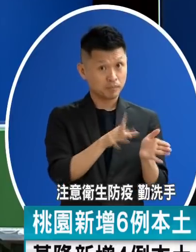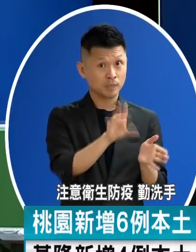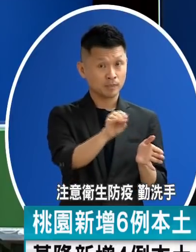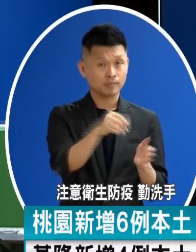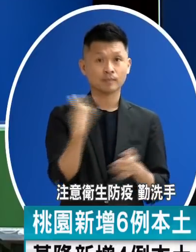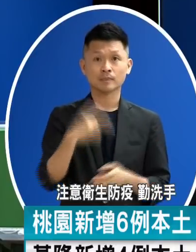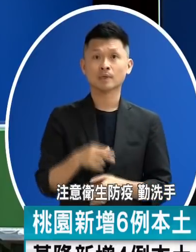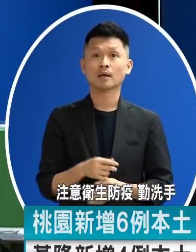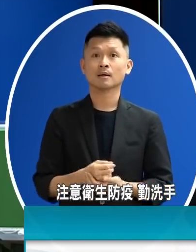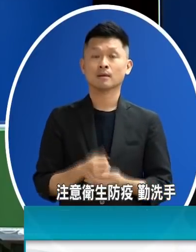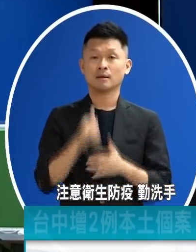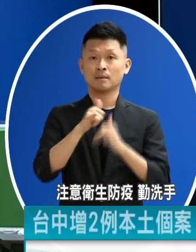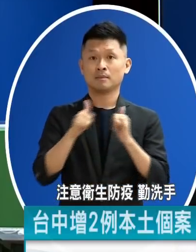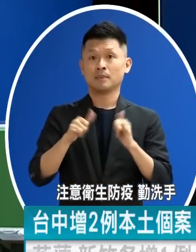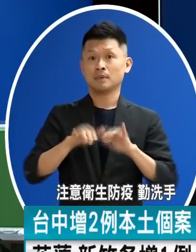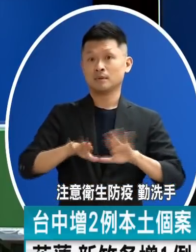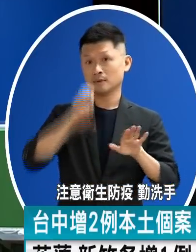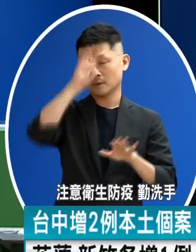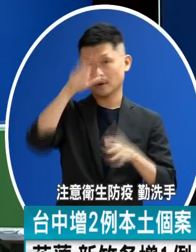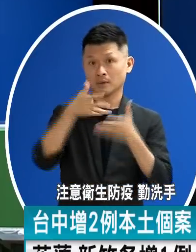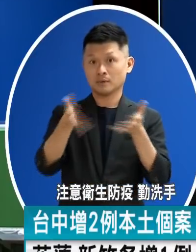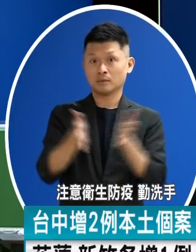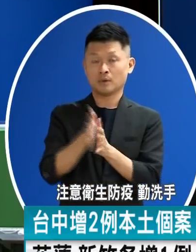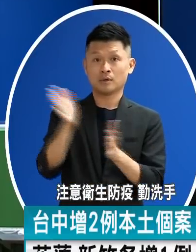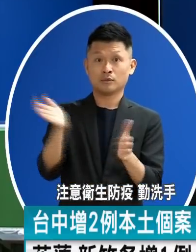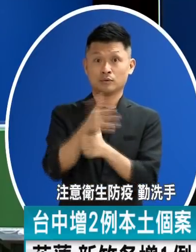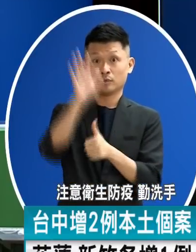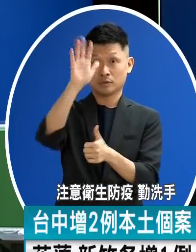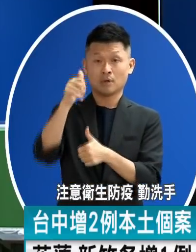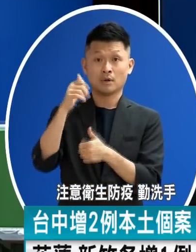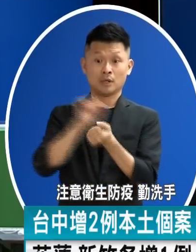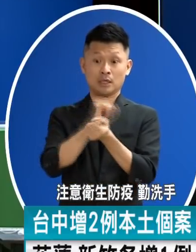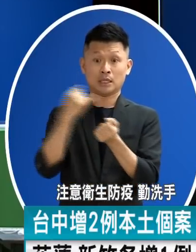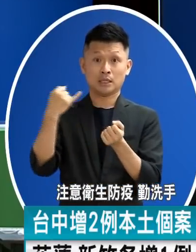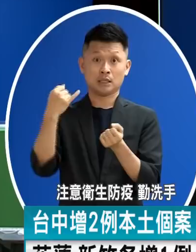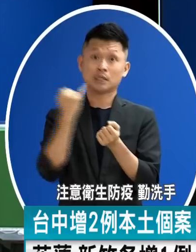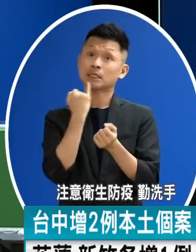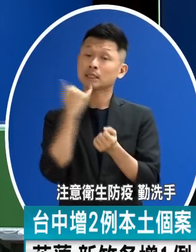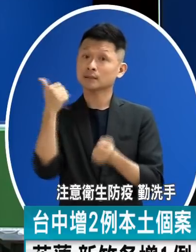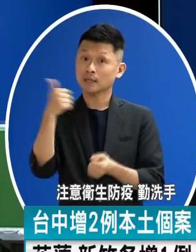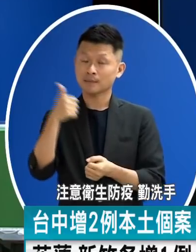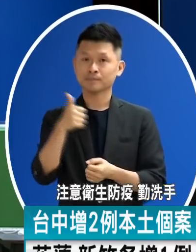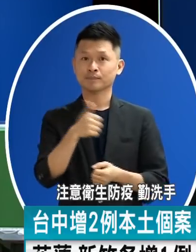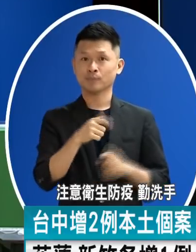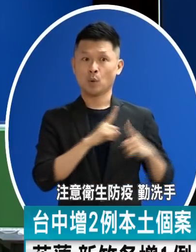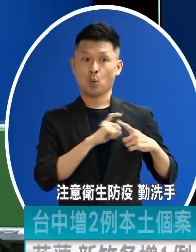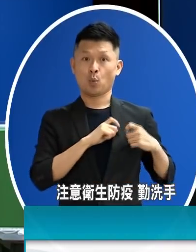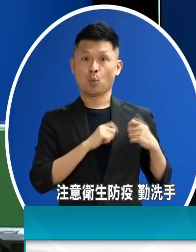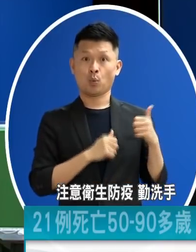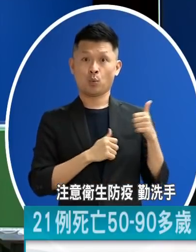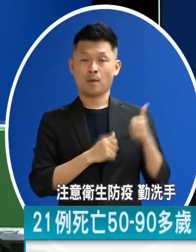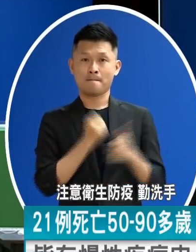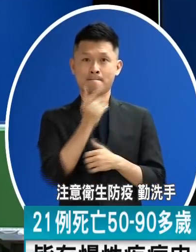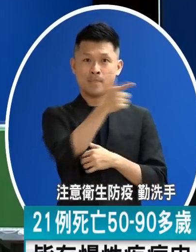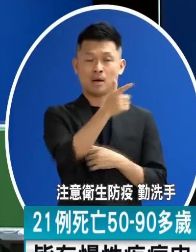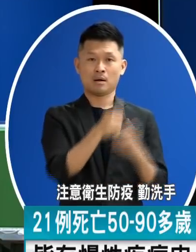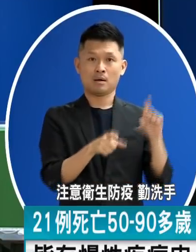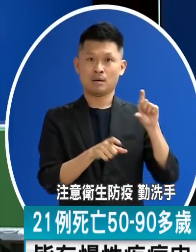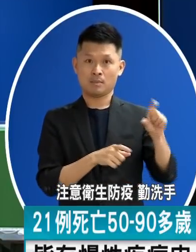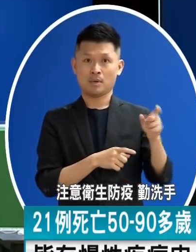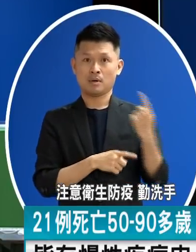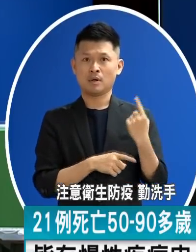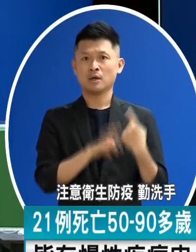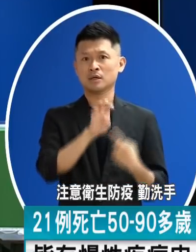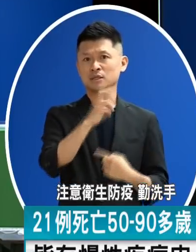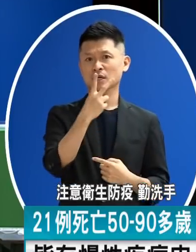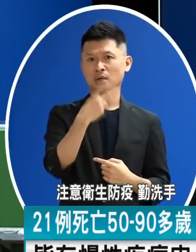新闻提问，民进党团总召柯建铭他有意外透露说郭台铭现在买的疫苗是42块美金，这部分